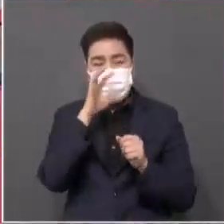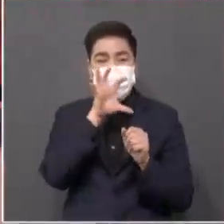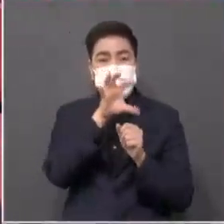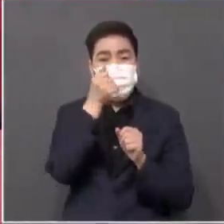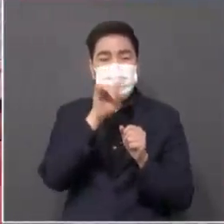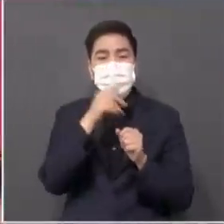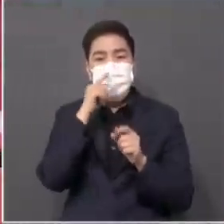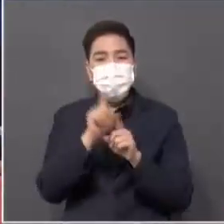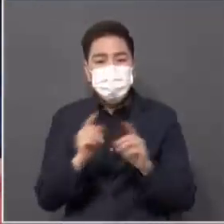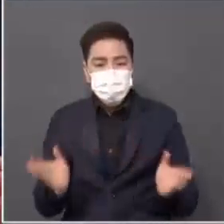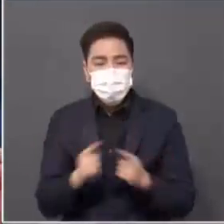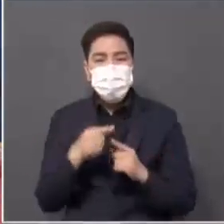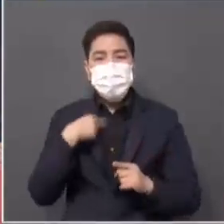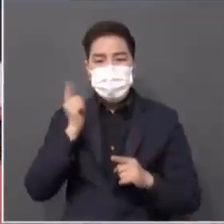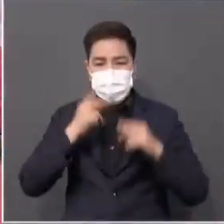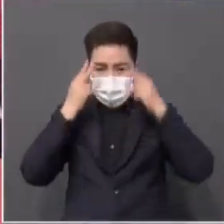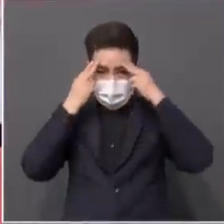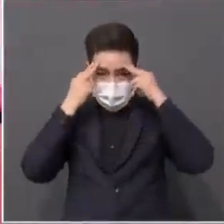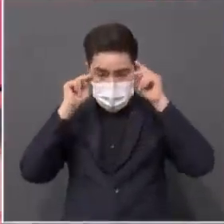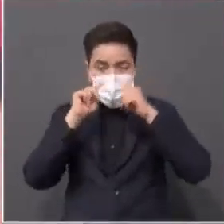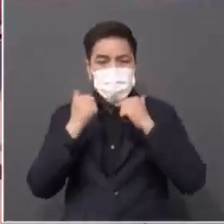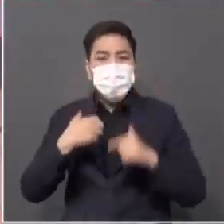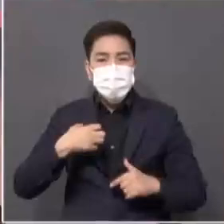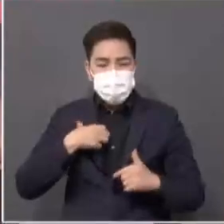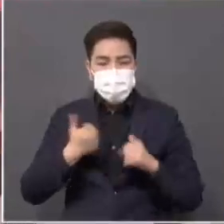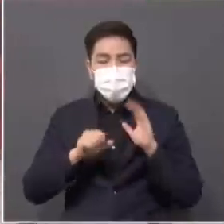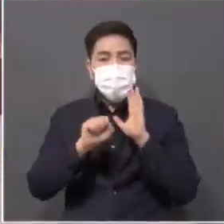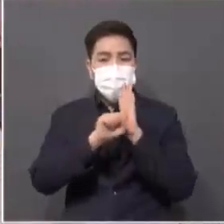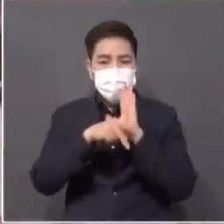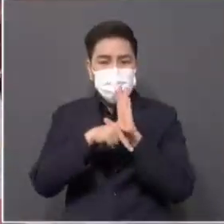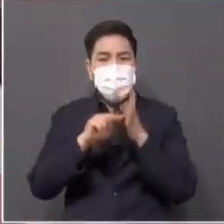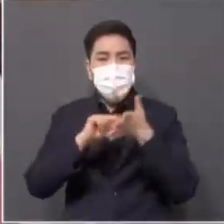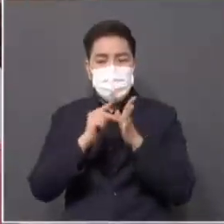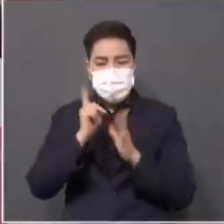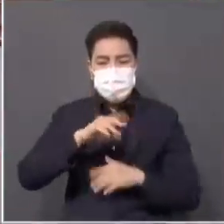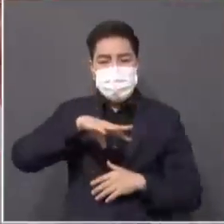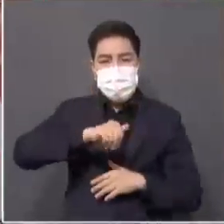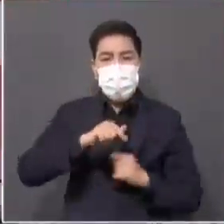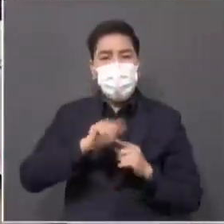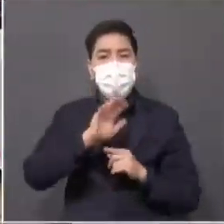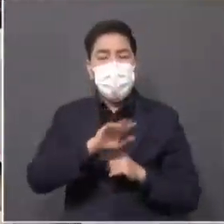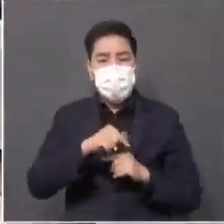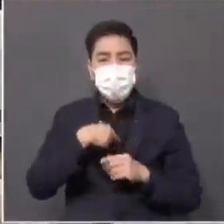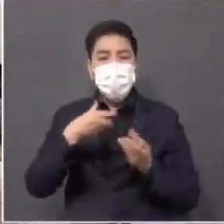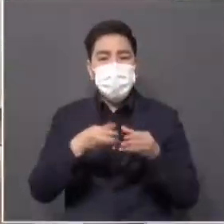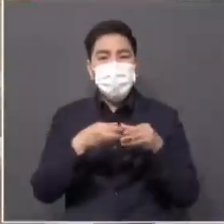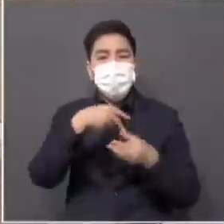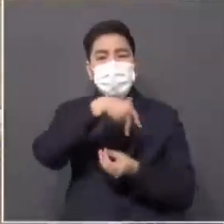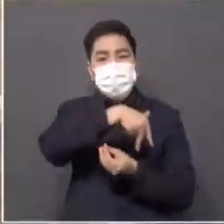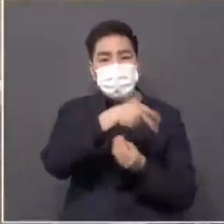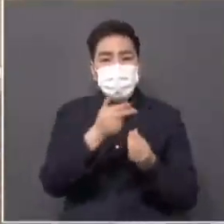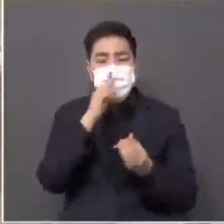เพื่อที่จะได้ส่งคุณท็อปให้ไปเป็นนายกรัฐมนตรีสุพรรณบุรีเนี่ยถือว่าเป็นเมืองหลวงของพรรคชาติไทยพัฒนาล่ะค่ะ